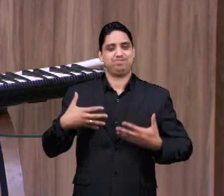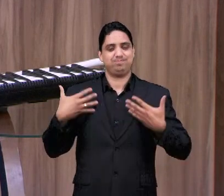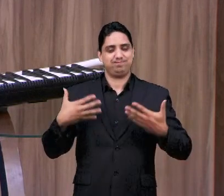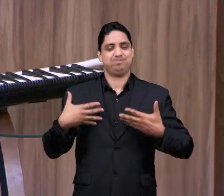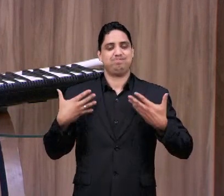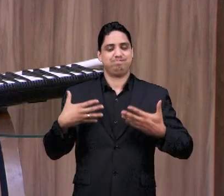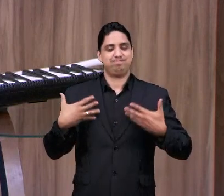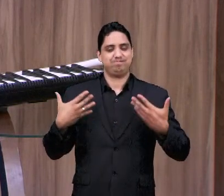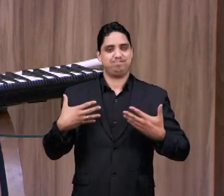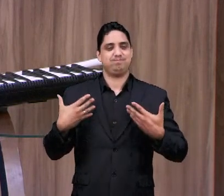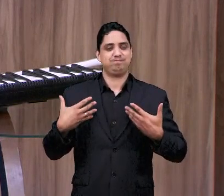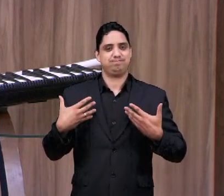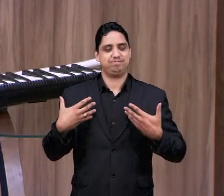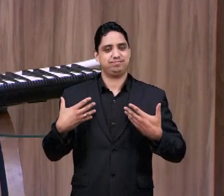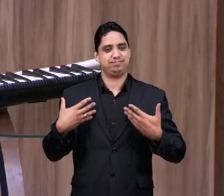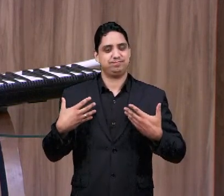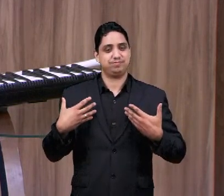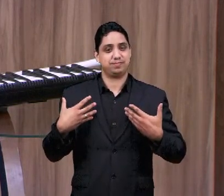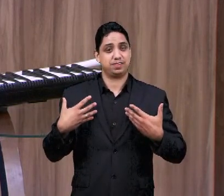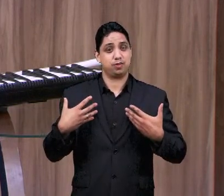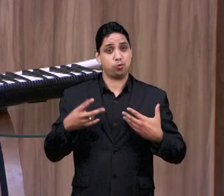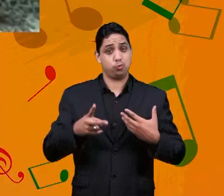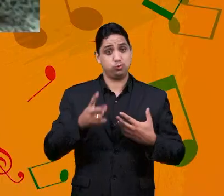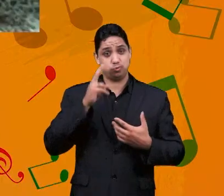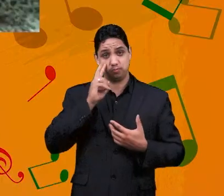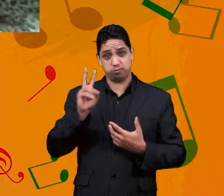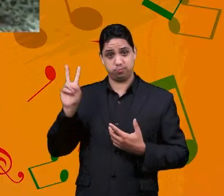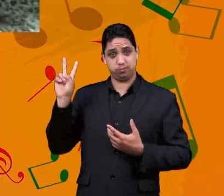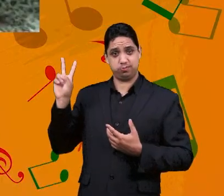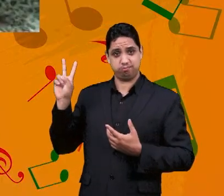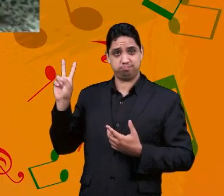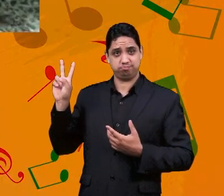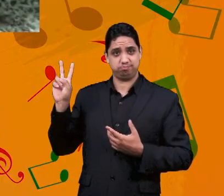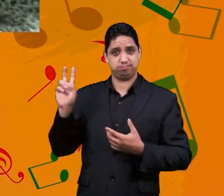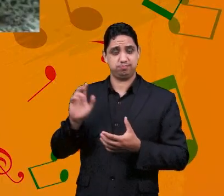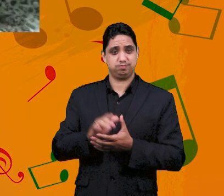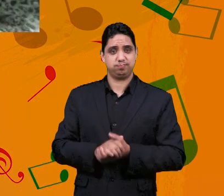Nous allons continuer à assister à nos participations.